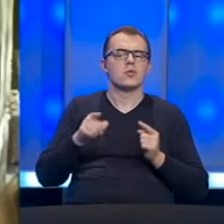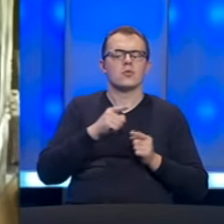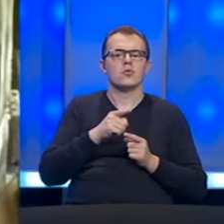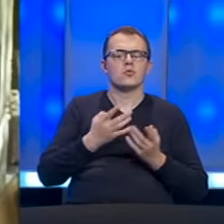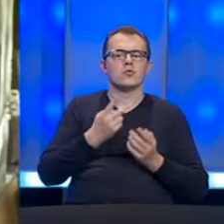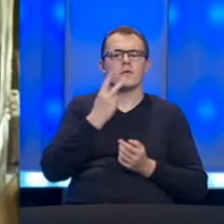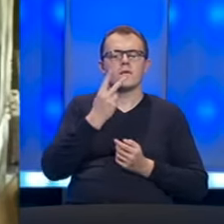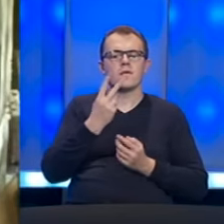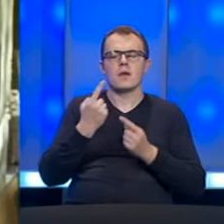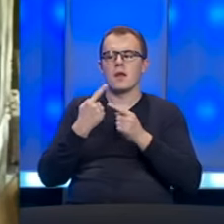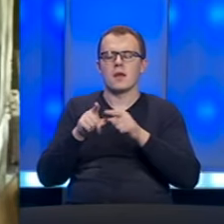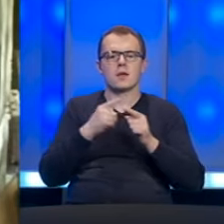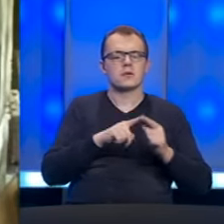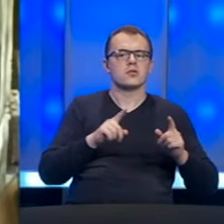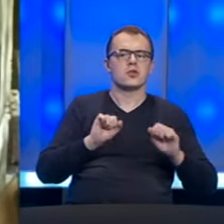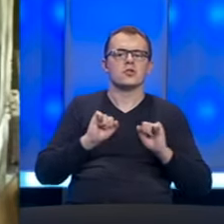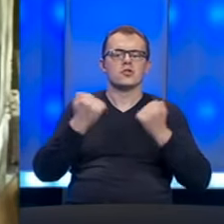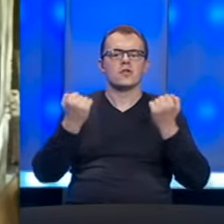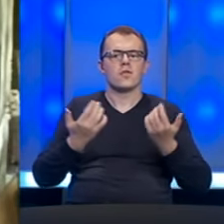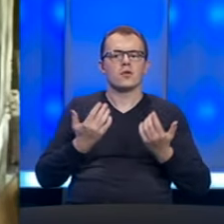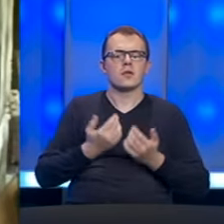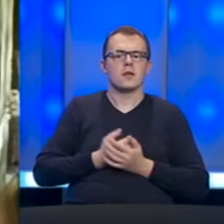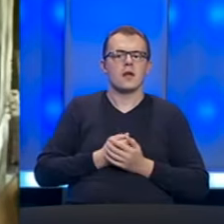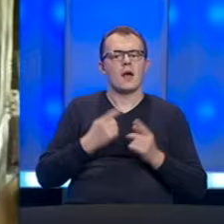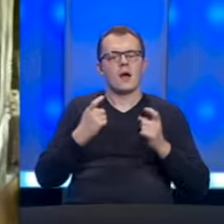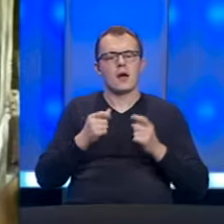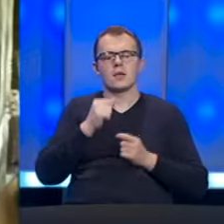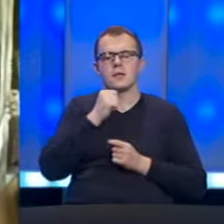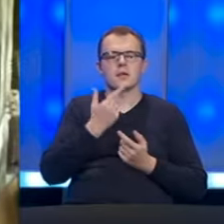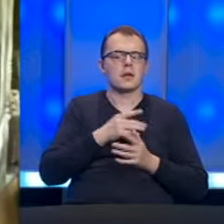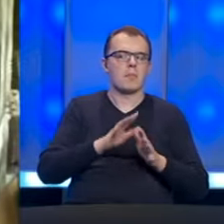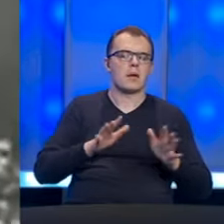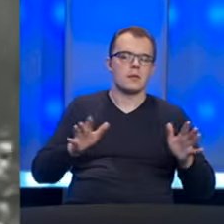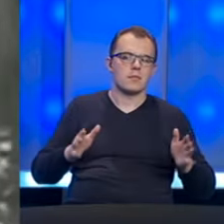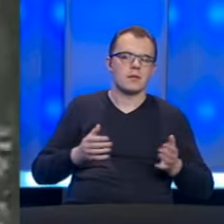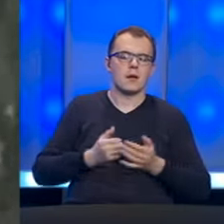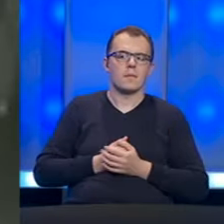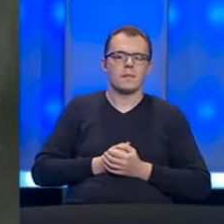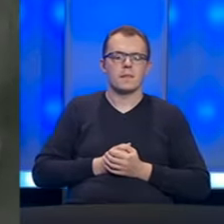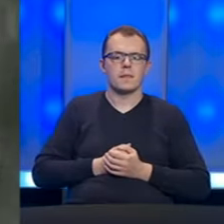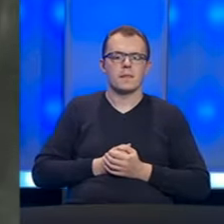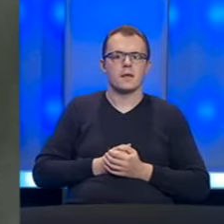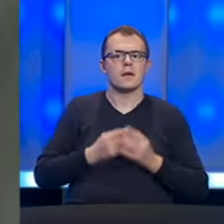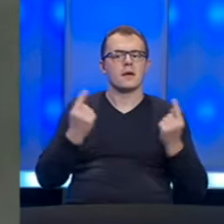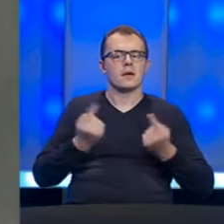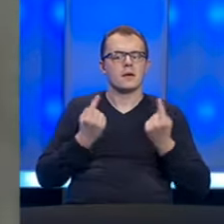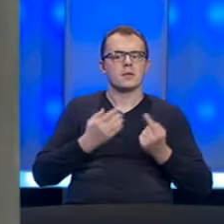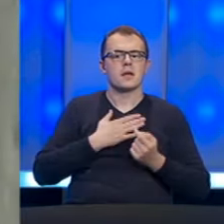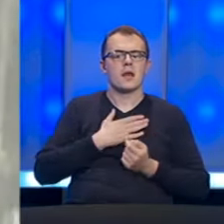to su dvije različite životinje, dvije različite zvijere, rat i pandemija. Kriza je